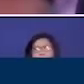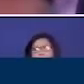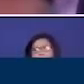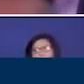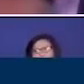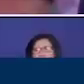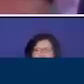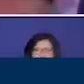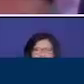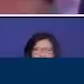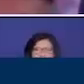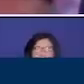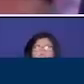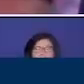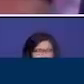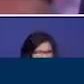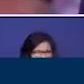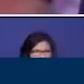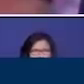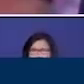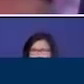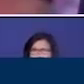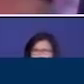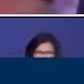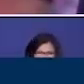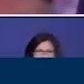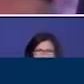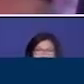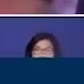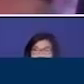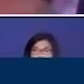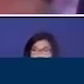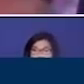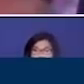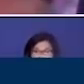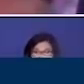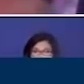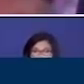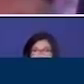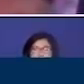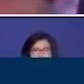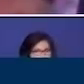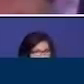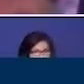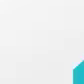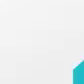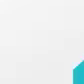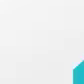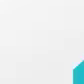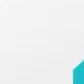akan melawan korupsi sampai ke akar-akarnya kalau ada anggota gereja korupsi saya yang akan masukkin ke